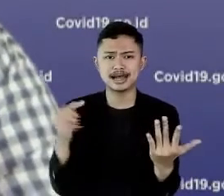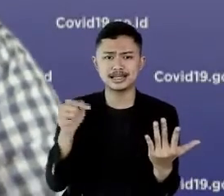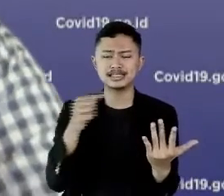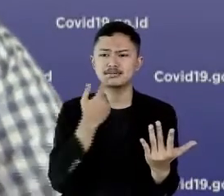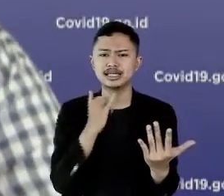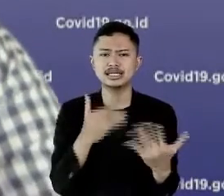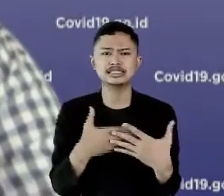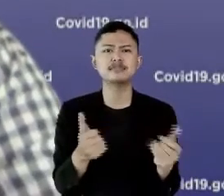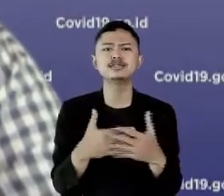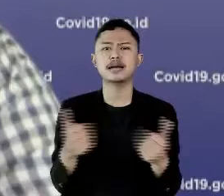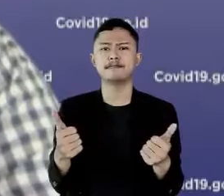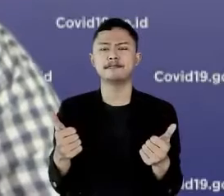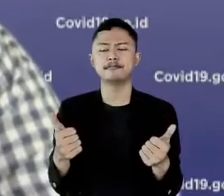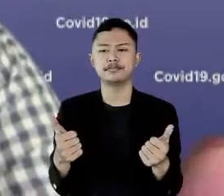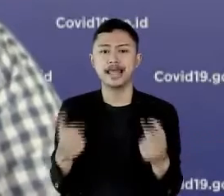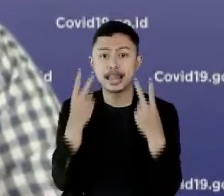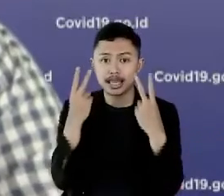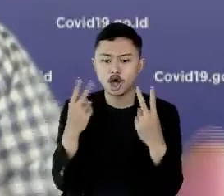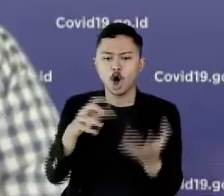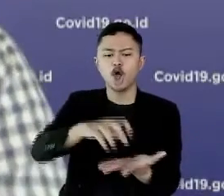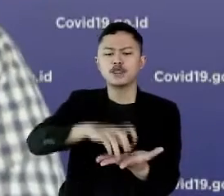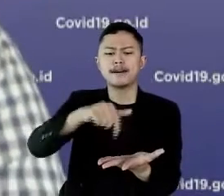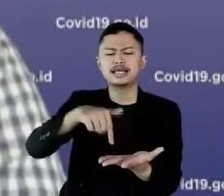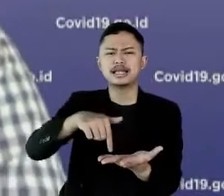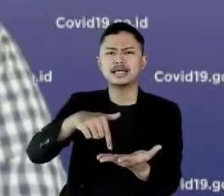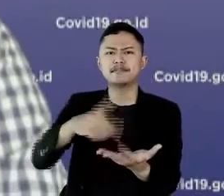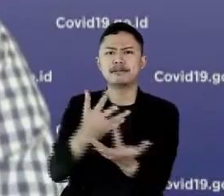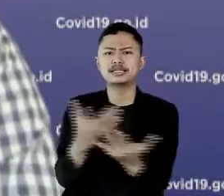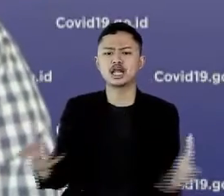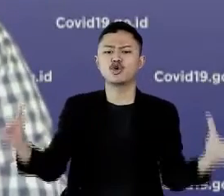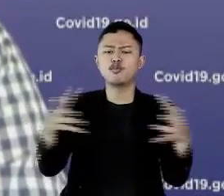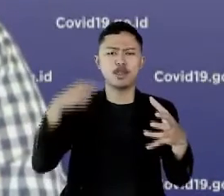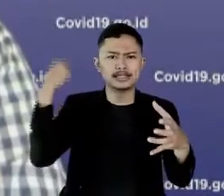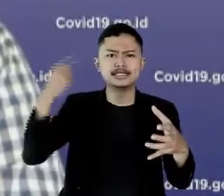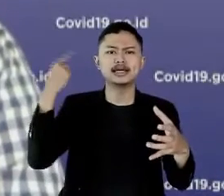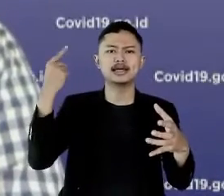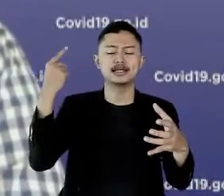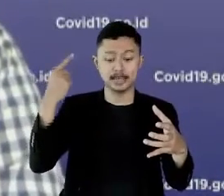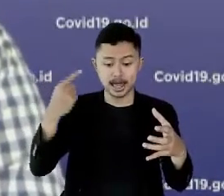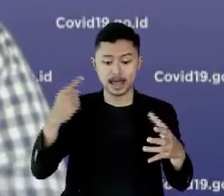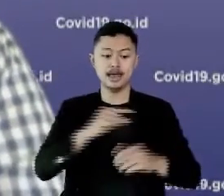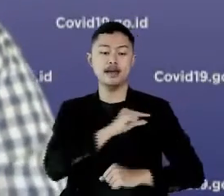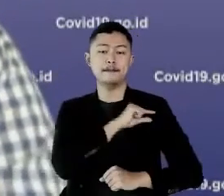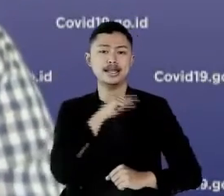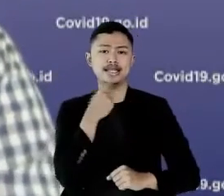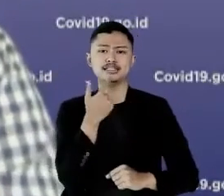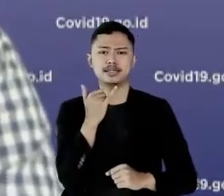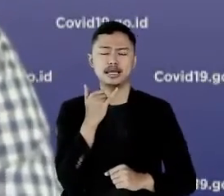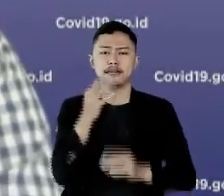menjadi tempat orang berkumpul datang ya. Jadi mau tidak mau ini juga apa harus ada upaya dari